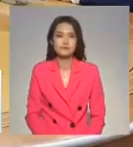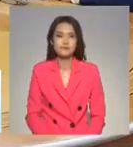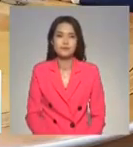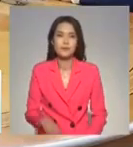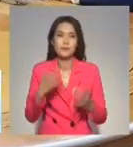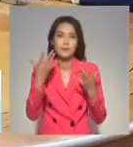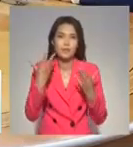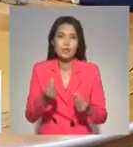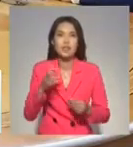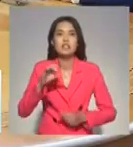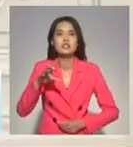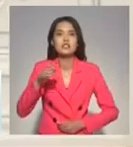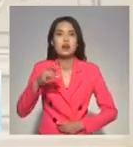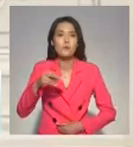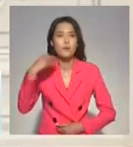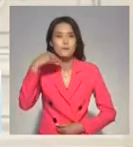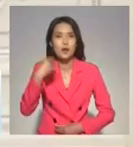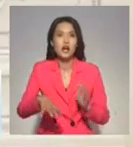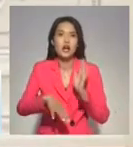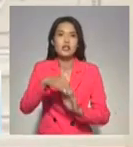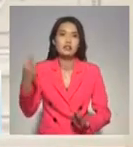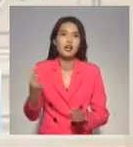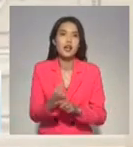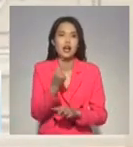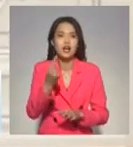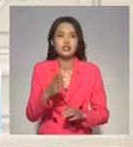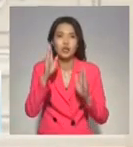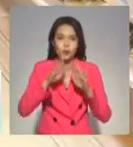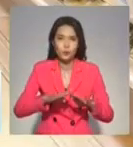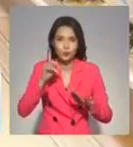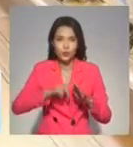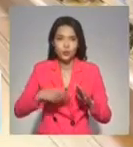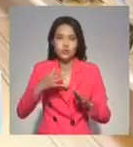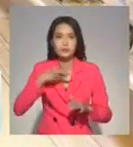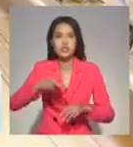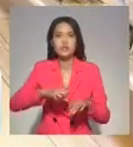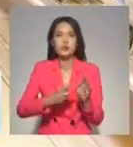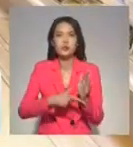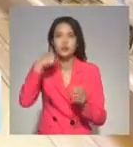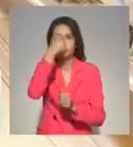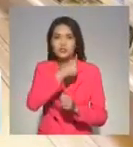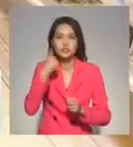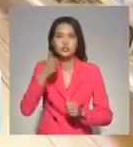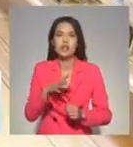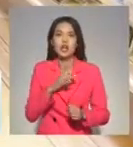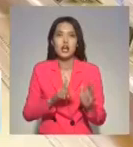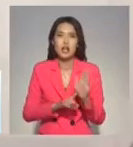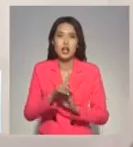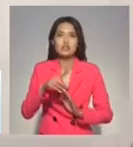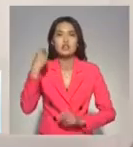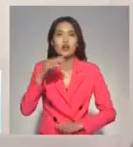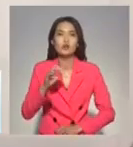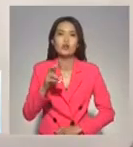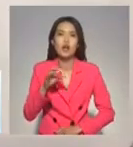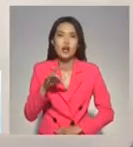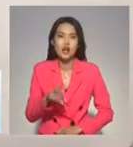Халима Якоб Сингапур президенті болып сайланған алғашқы мұсылман әйел. Ол 2017 жылы ел тізгінін қолға алды. Қасым Жомарт